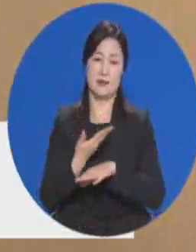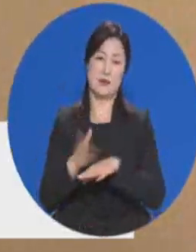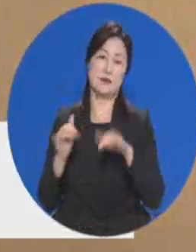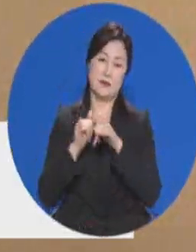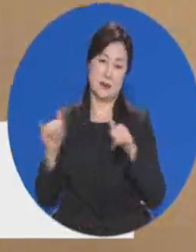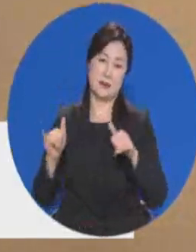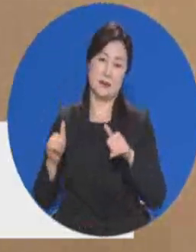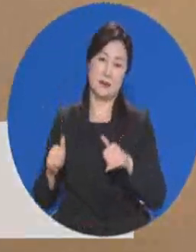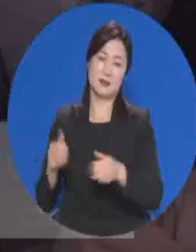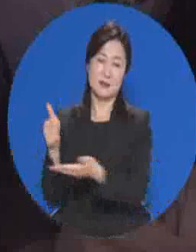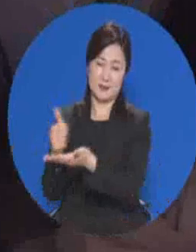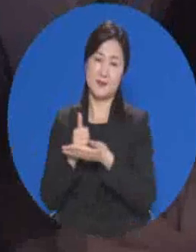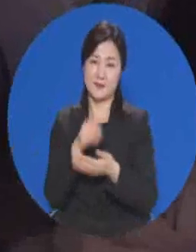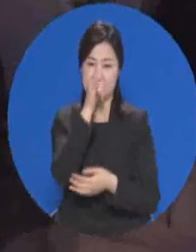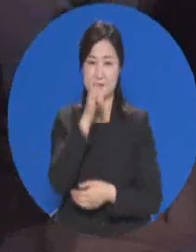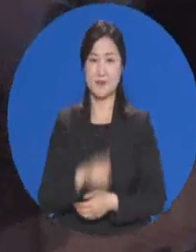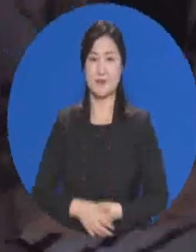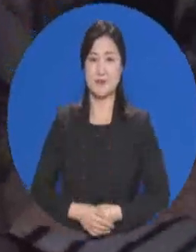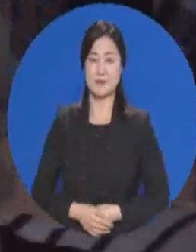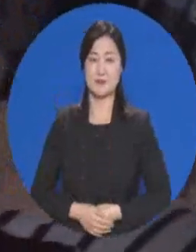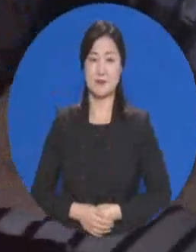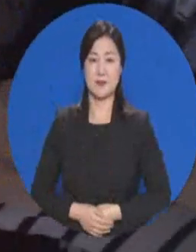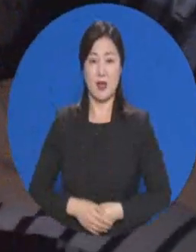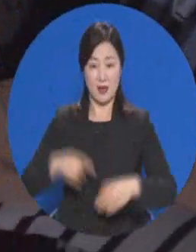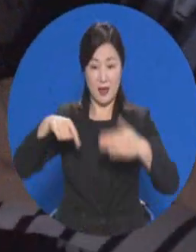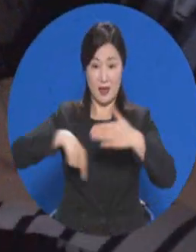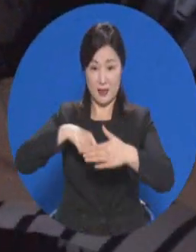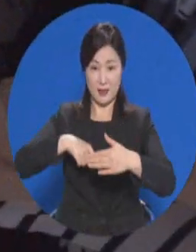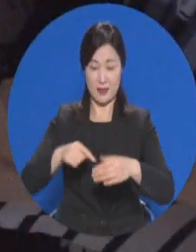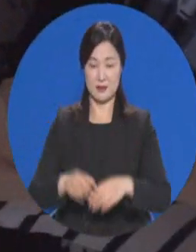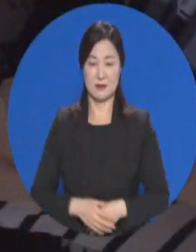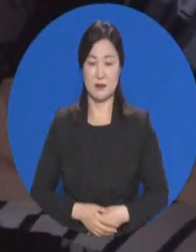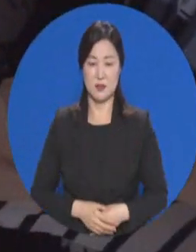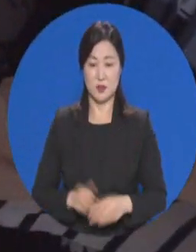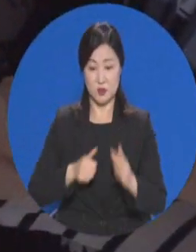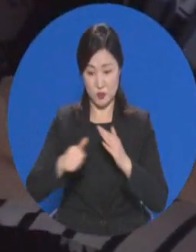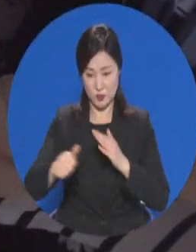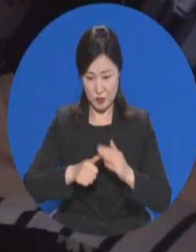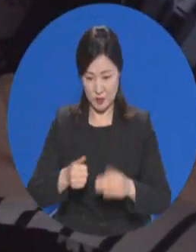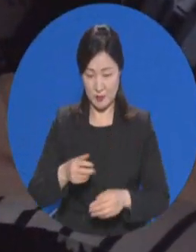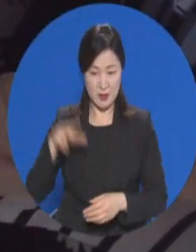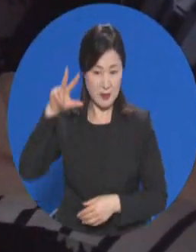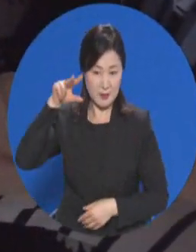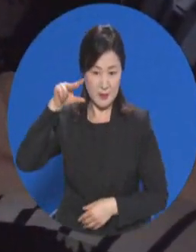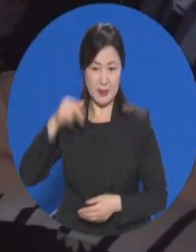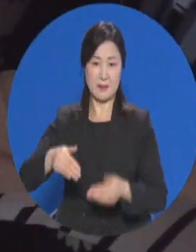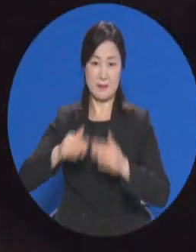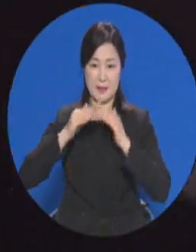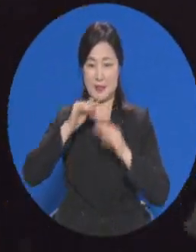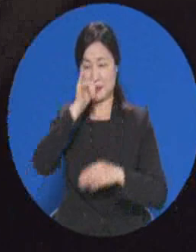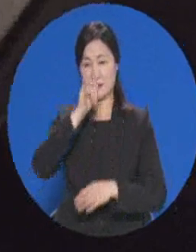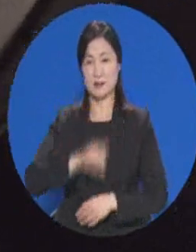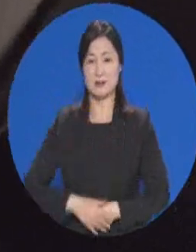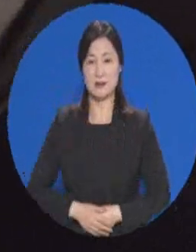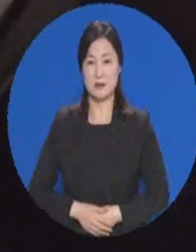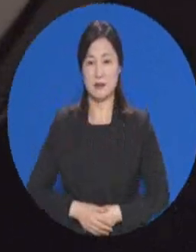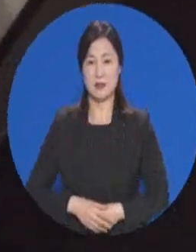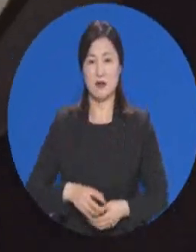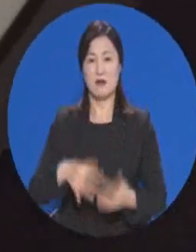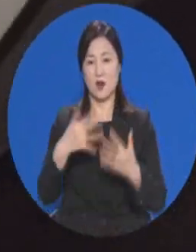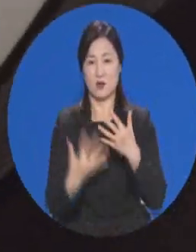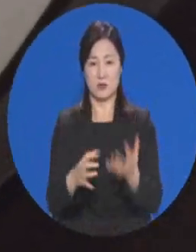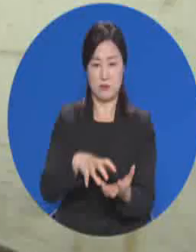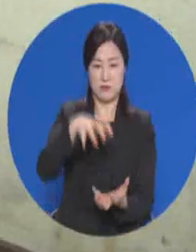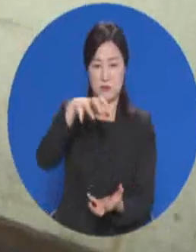외국 사람 같아요. 내부에는 출입자를 알 수 있는 CCTV 모니터가 켜져 있고 명세표가